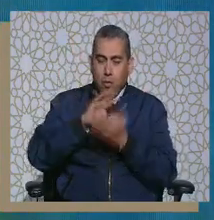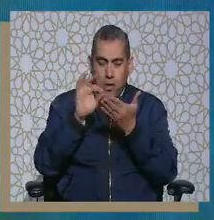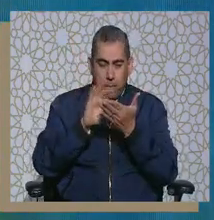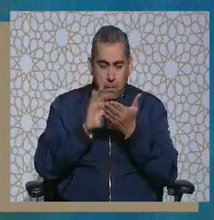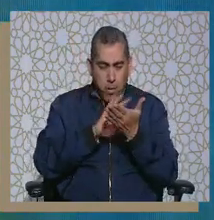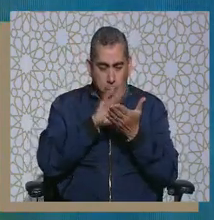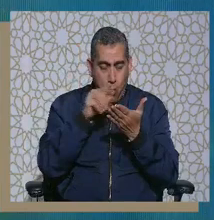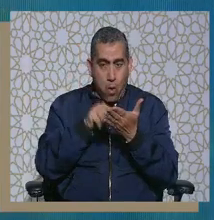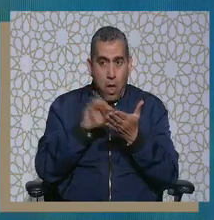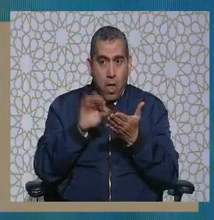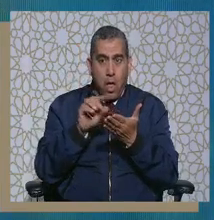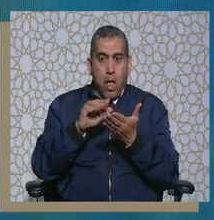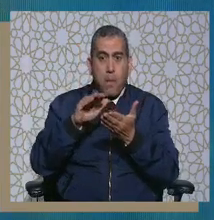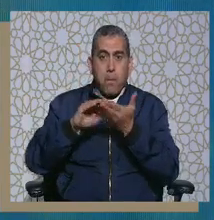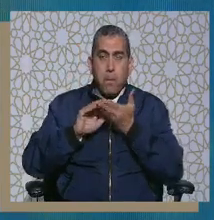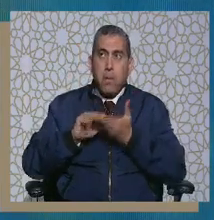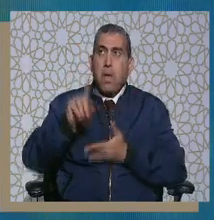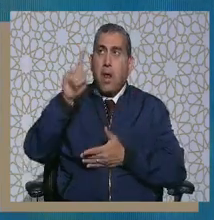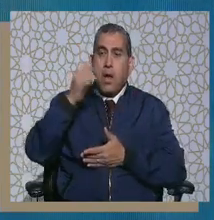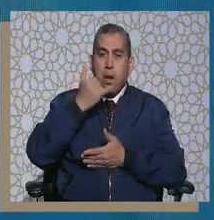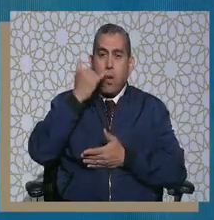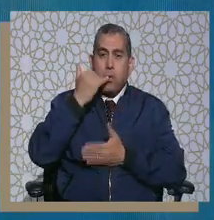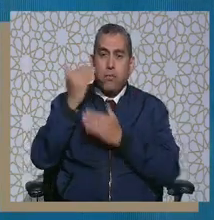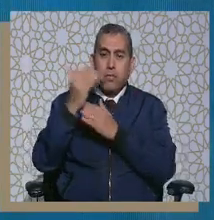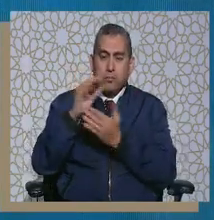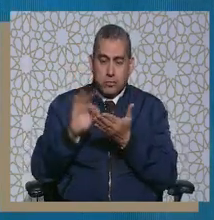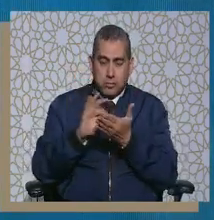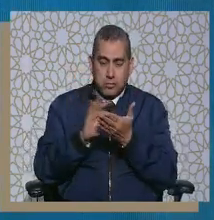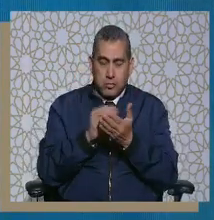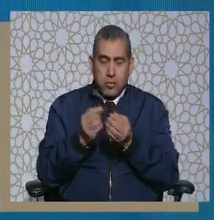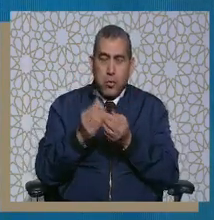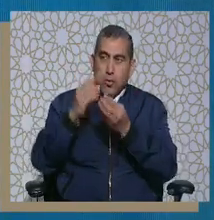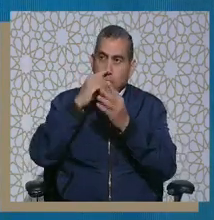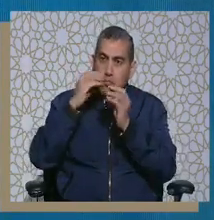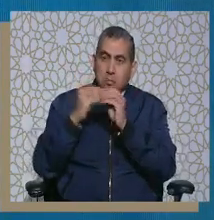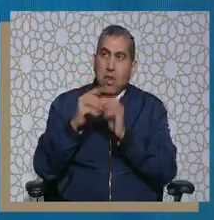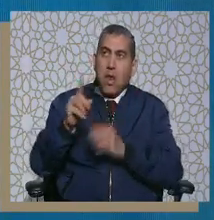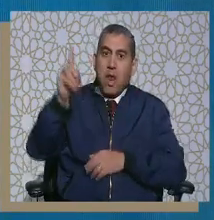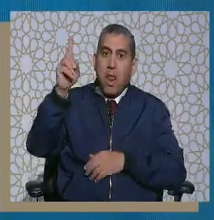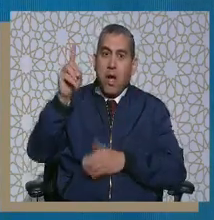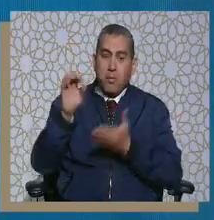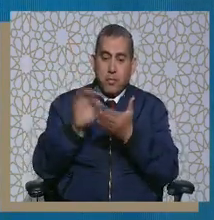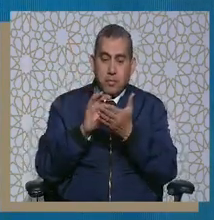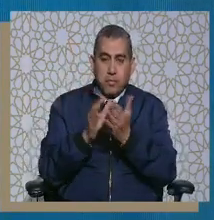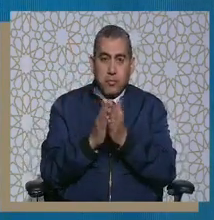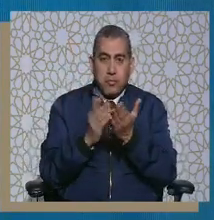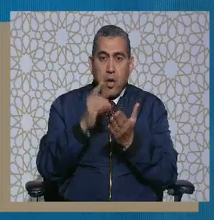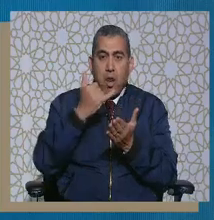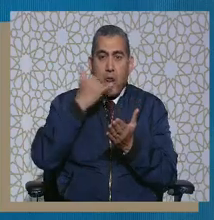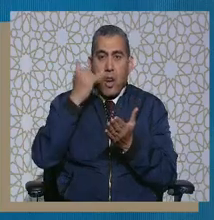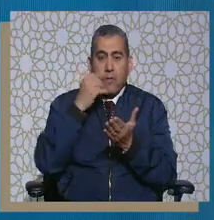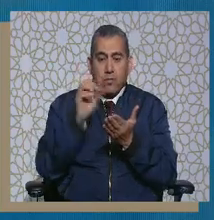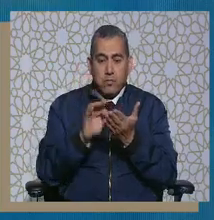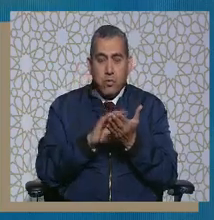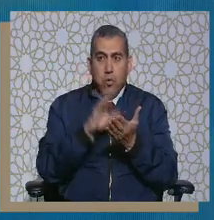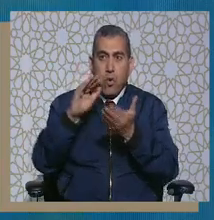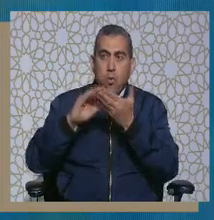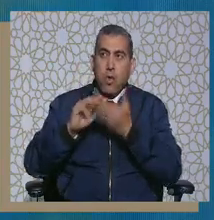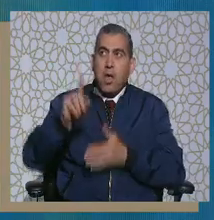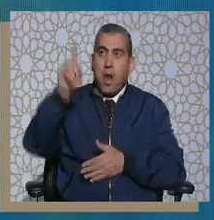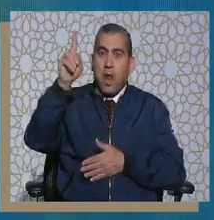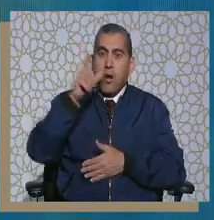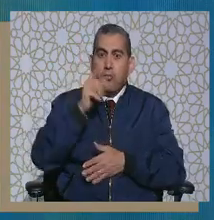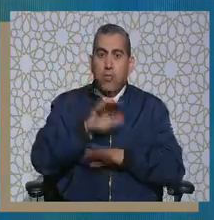بمداد من لطف الله باقلام من ود الله فهو كتاب لطف الله كتب بمداد من ود